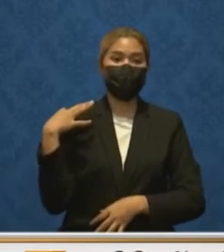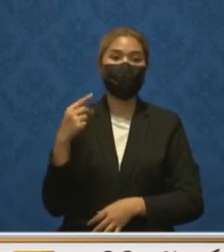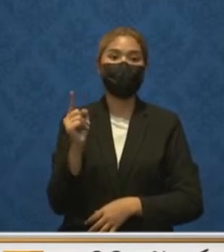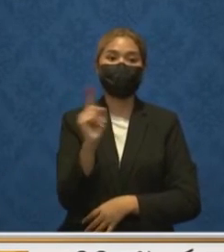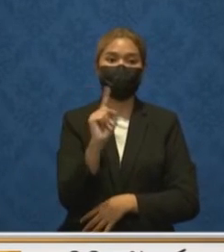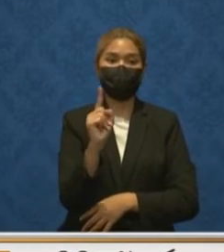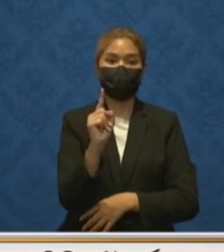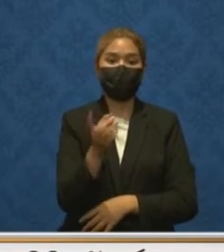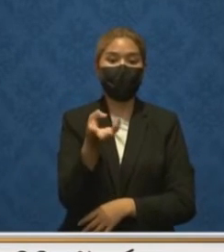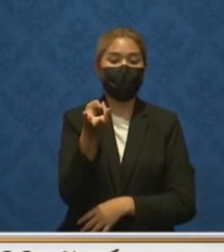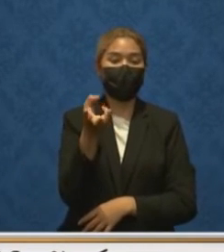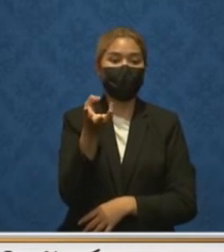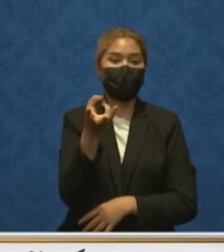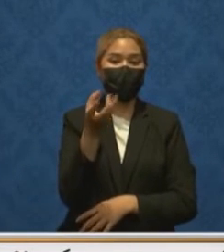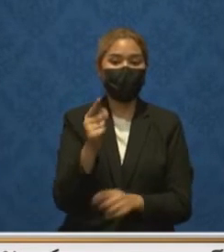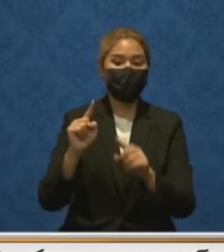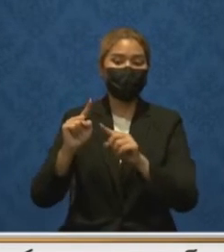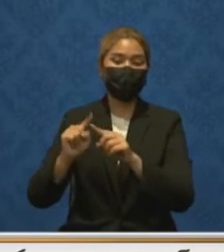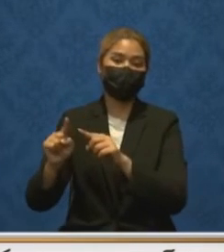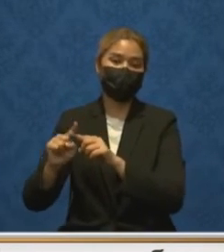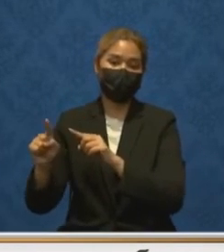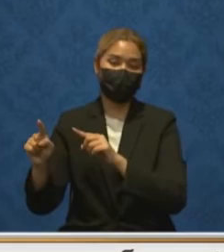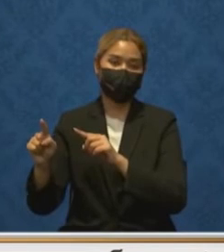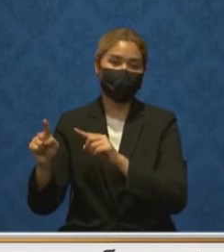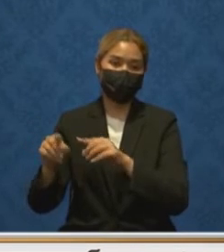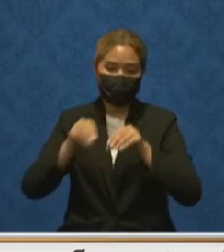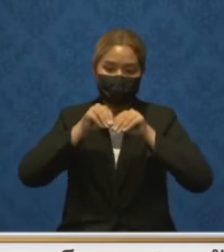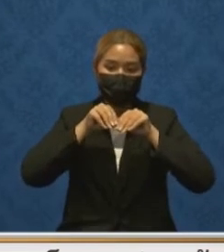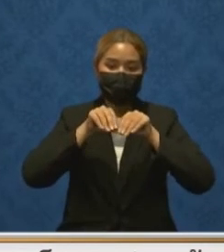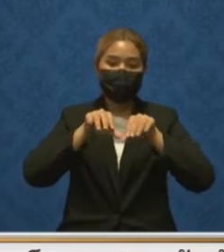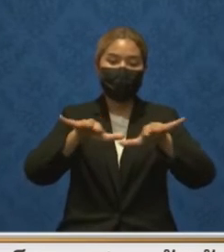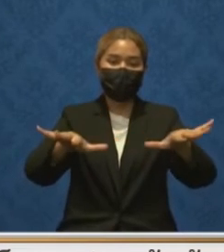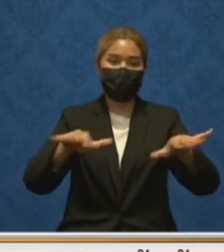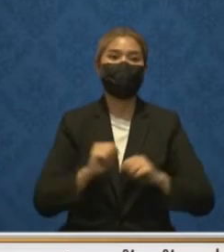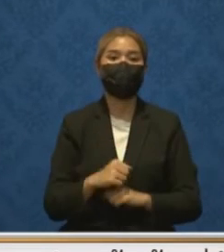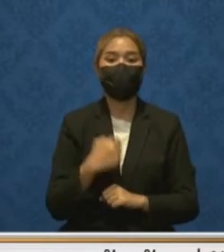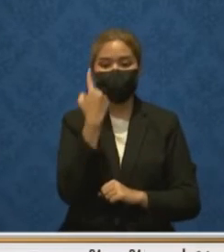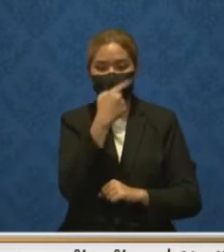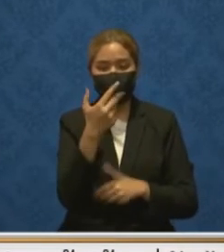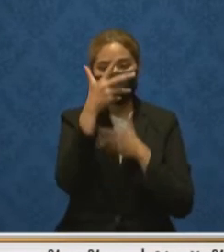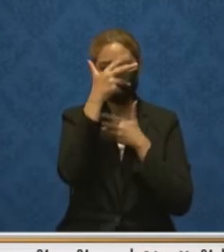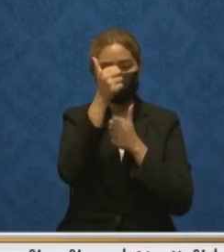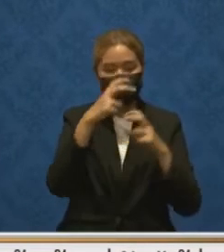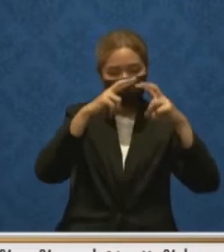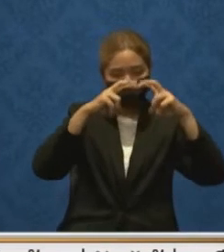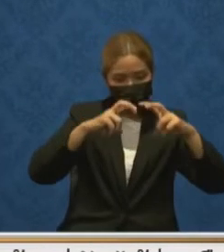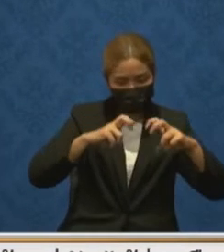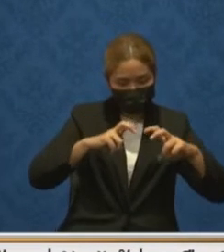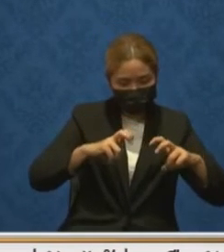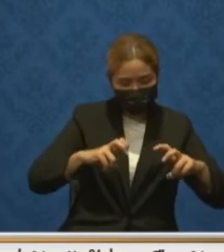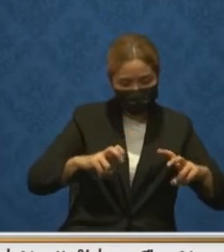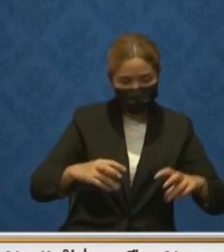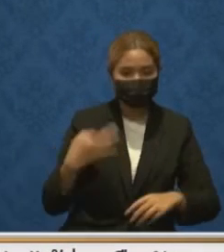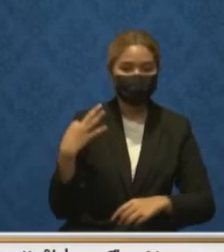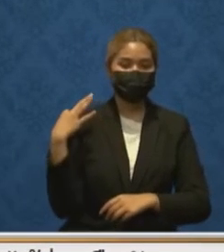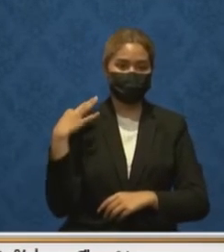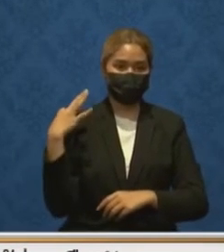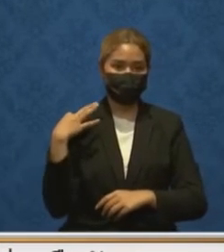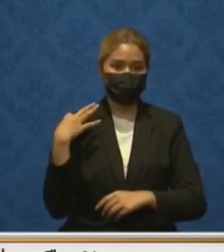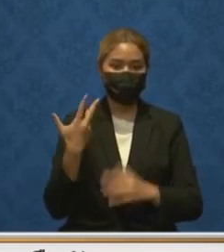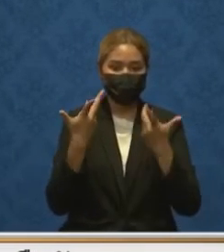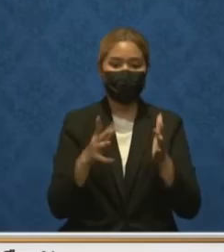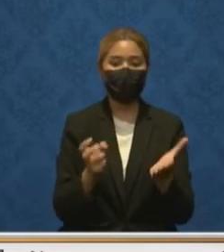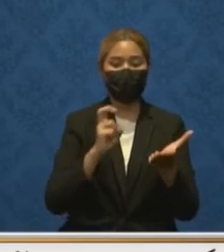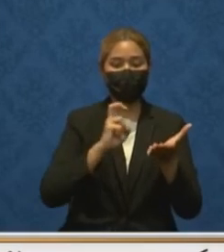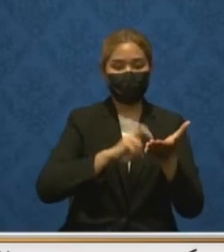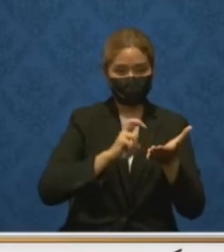การที่จะส่เสริมให้ผู้ทำ R&Dหรือวิจัพัฒนาพัข้าวใหมๆเอามาประกวดแล้วเอาไปรับรวงพ